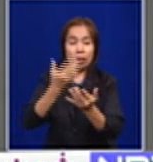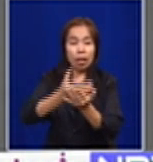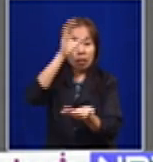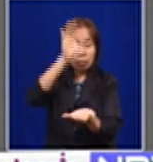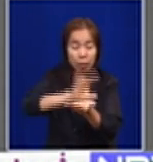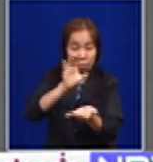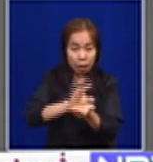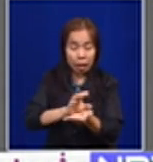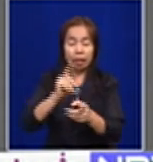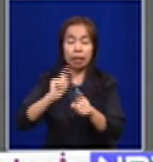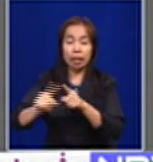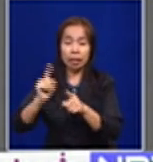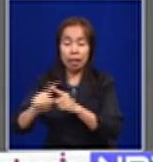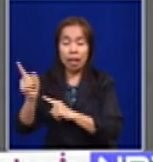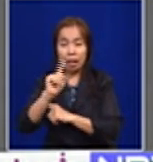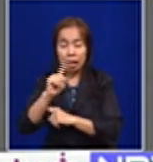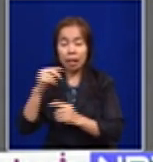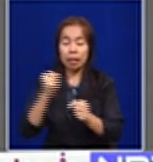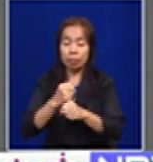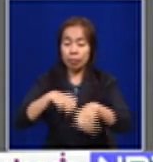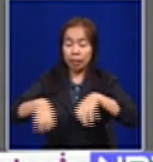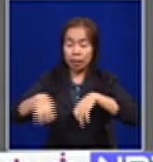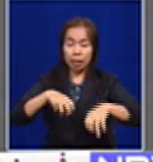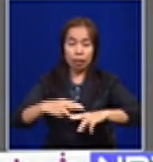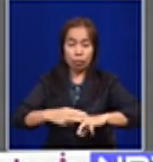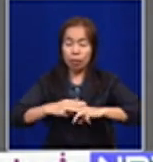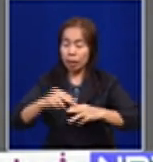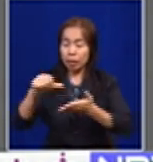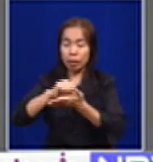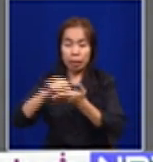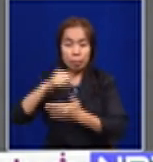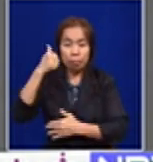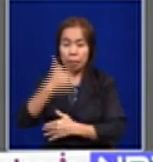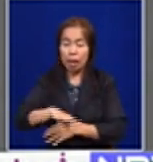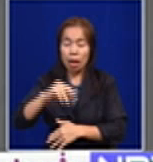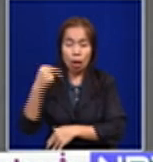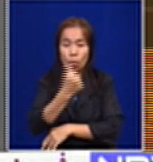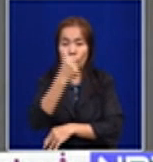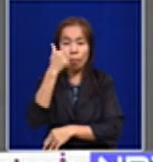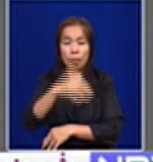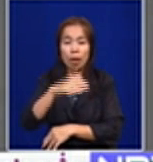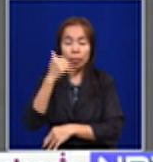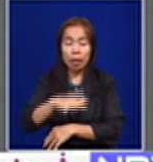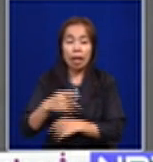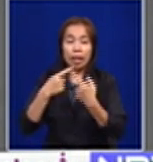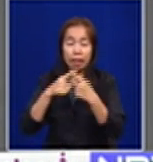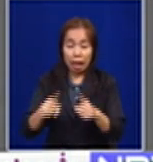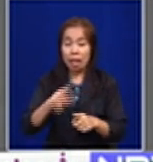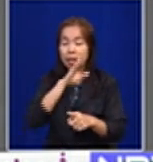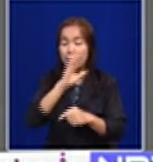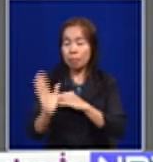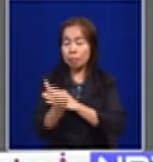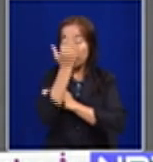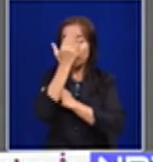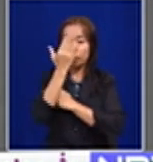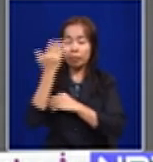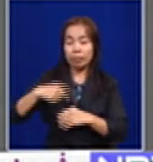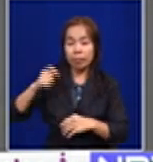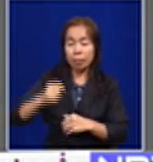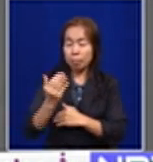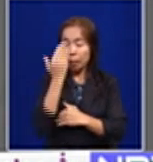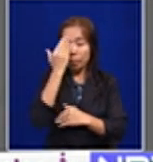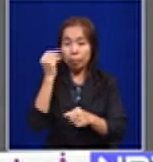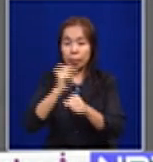อะไรได้จึงไม่สามารถจัดการปัญหาที่เกิดขึ้นณเวลานั้นได้ในสถานการณ์วิกฤตแบบนี้ศาลรัฐธร